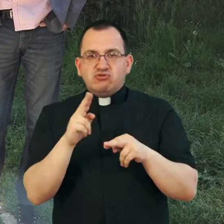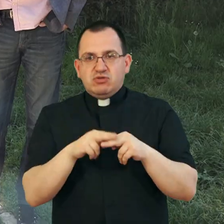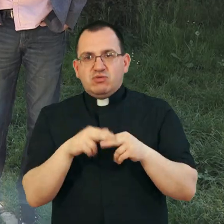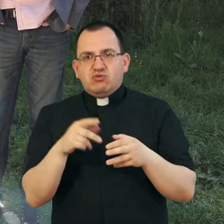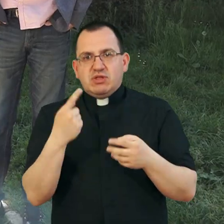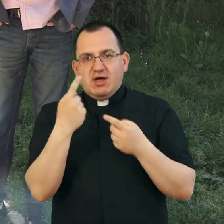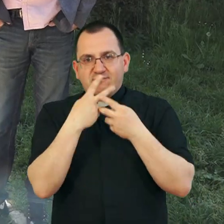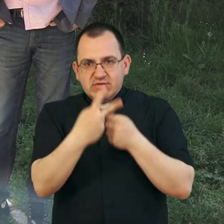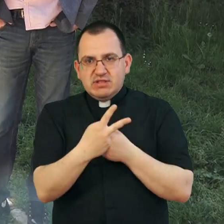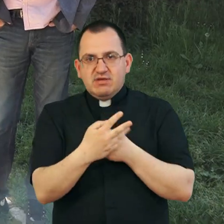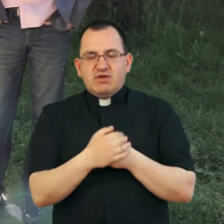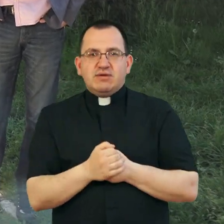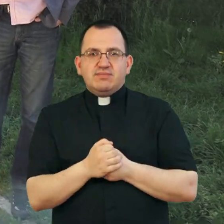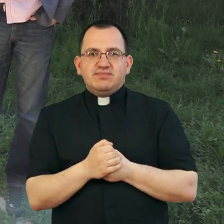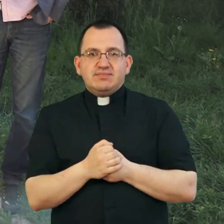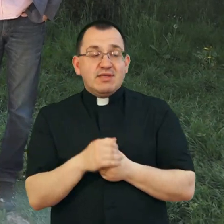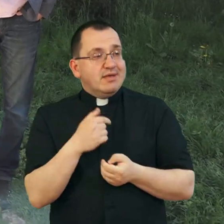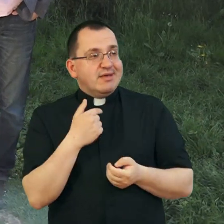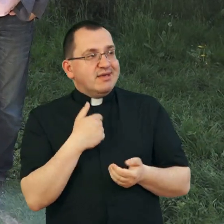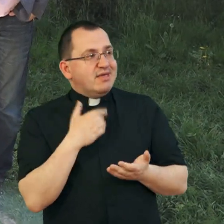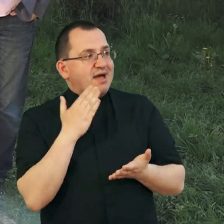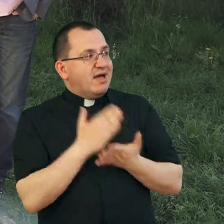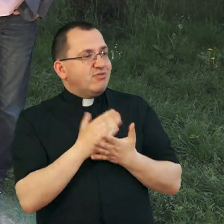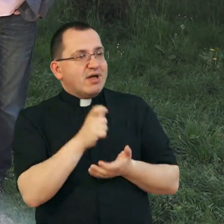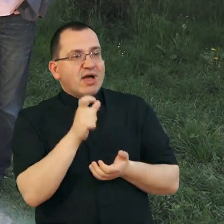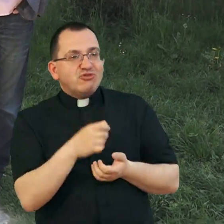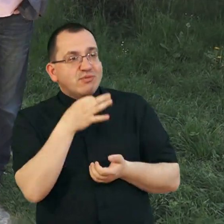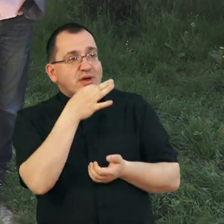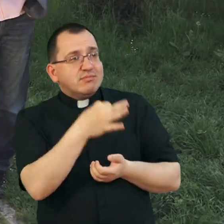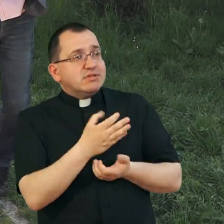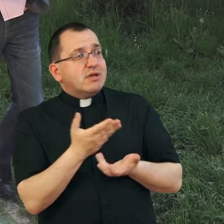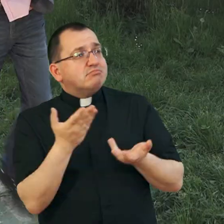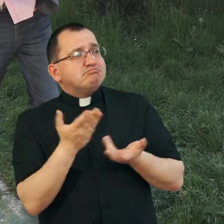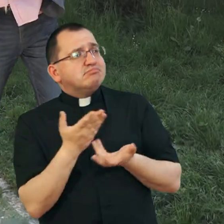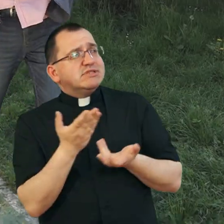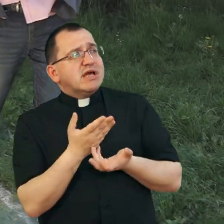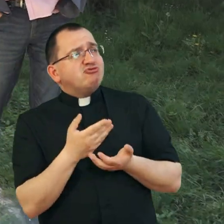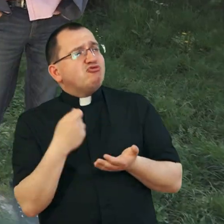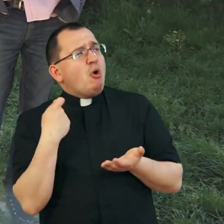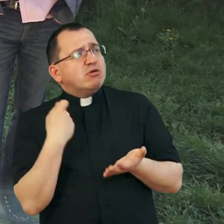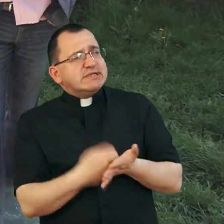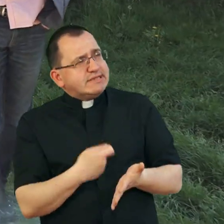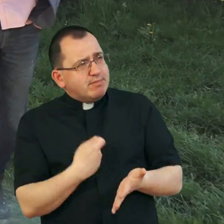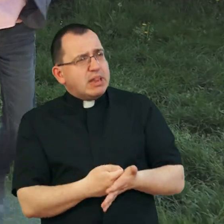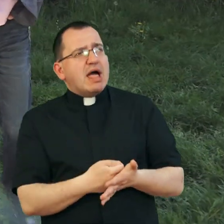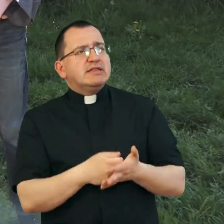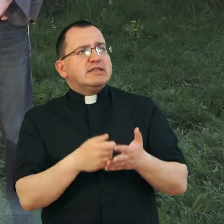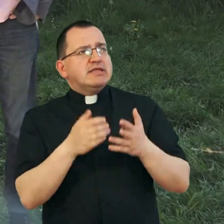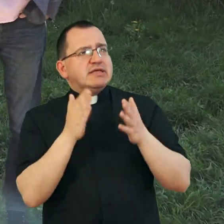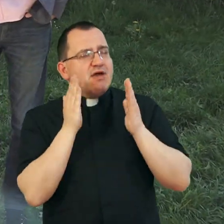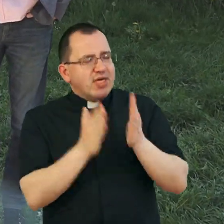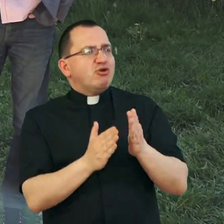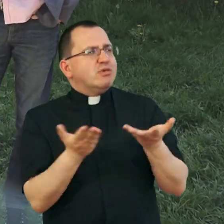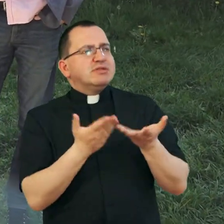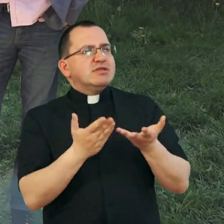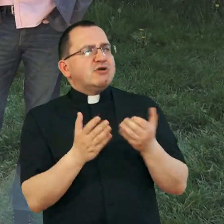kraj pitanje koje pitam svakog sugovornika, to je zašto se isplati biti živi kamen